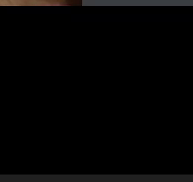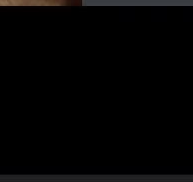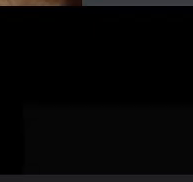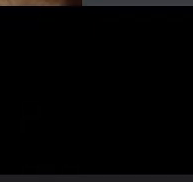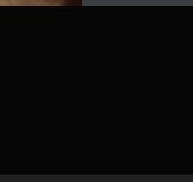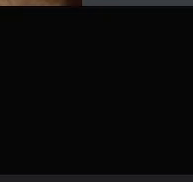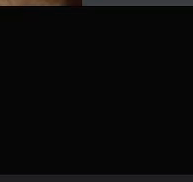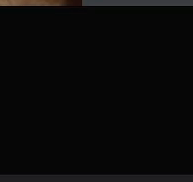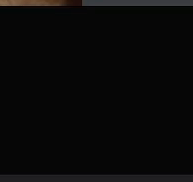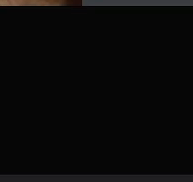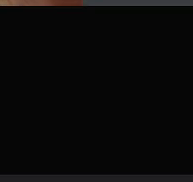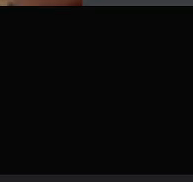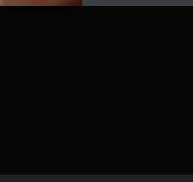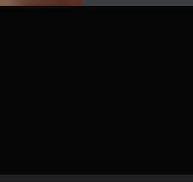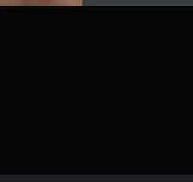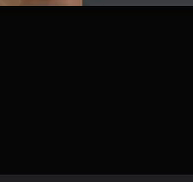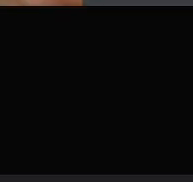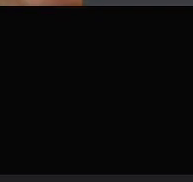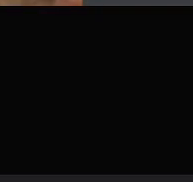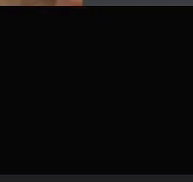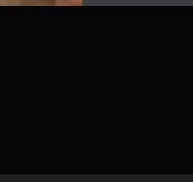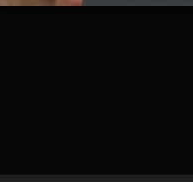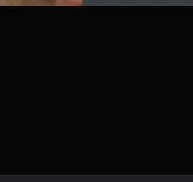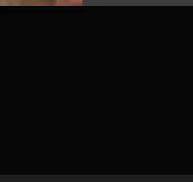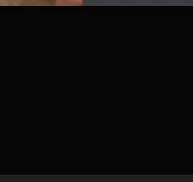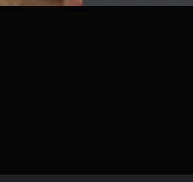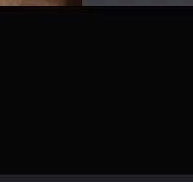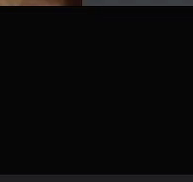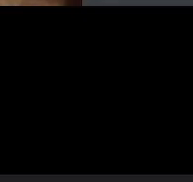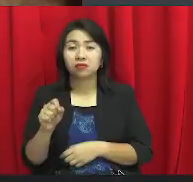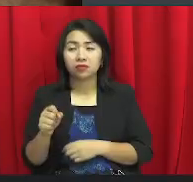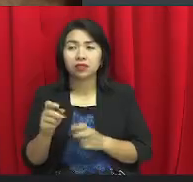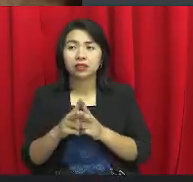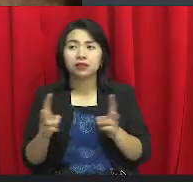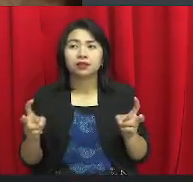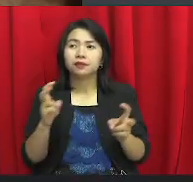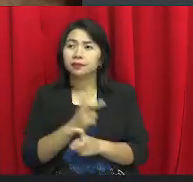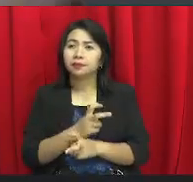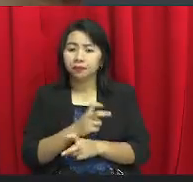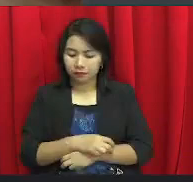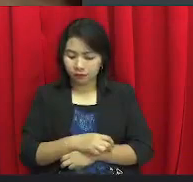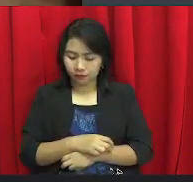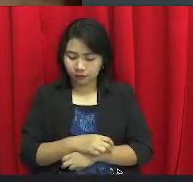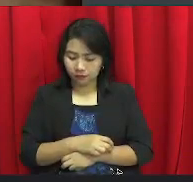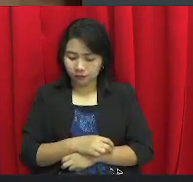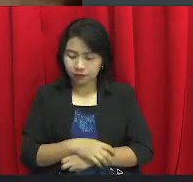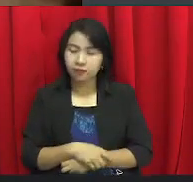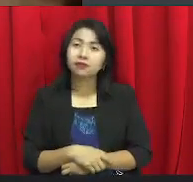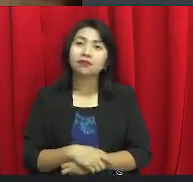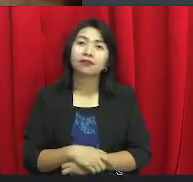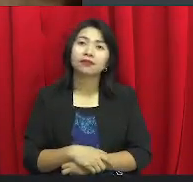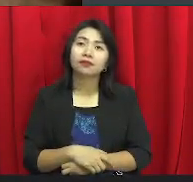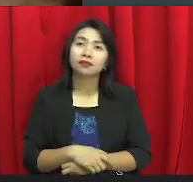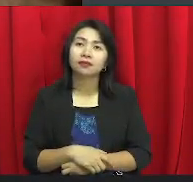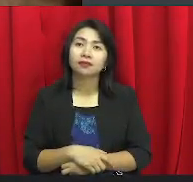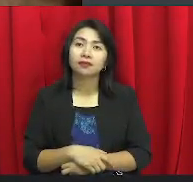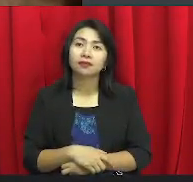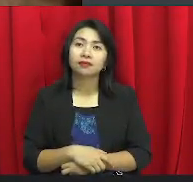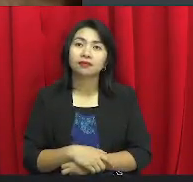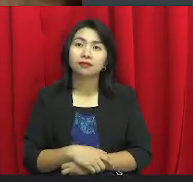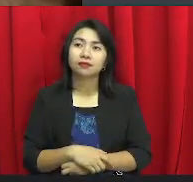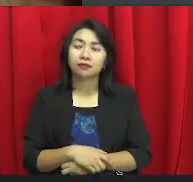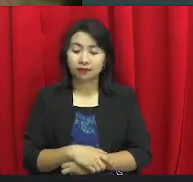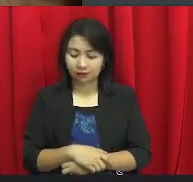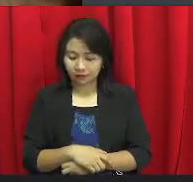yan. So magaman mahirap, no, pero kung may standard yung buhay natin, so